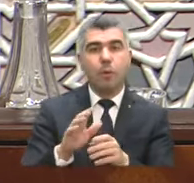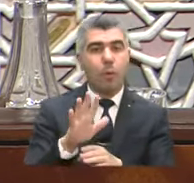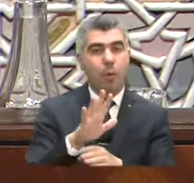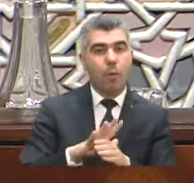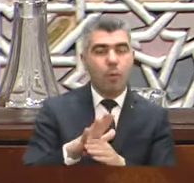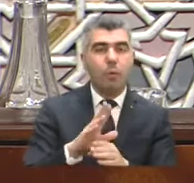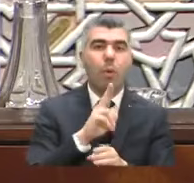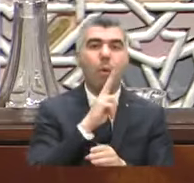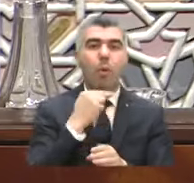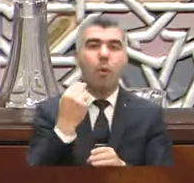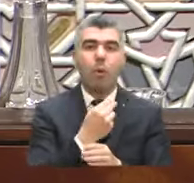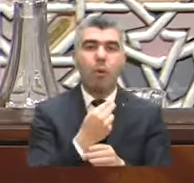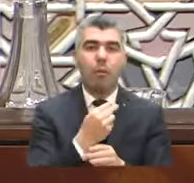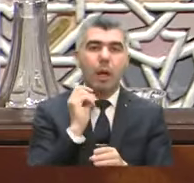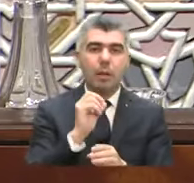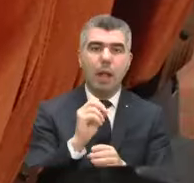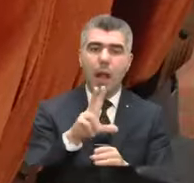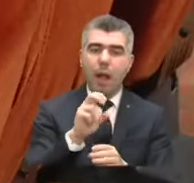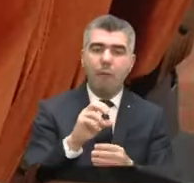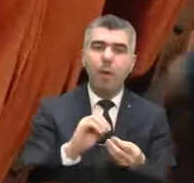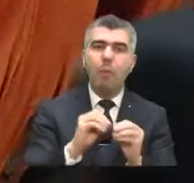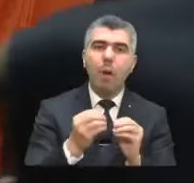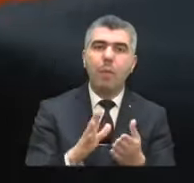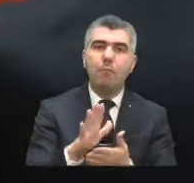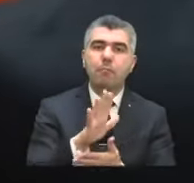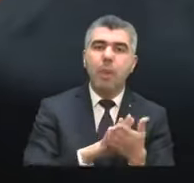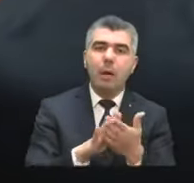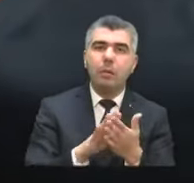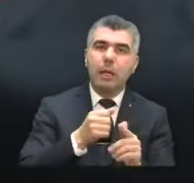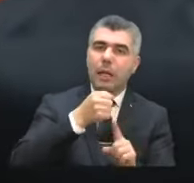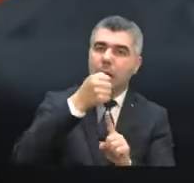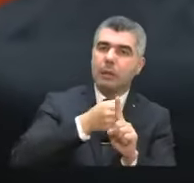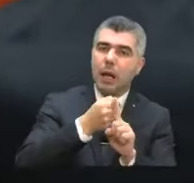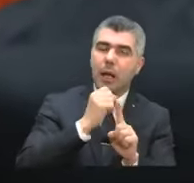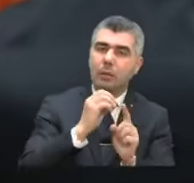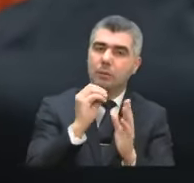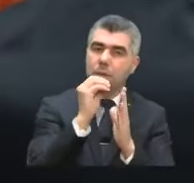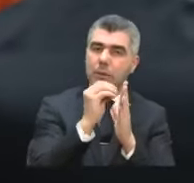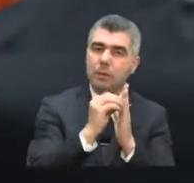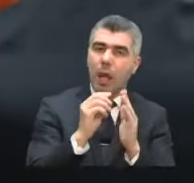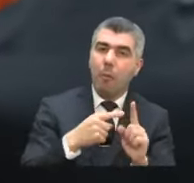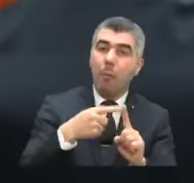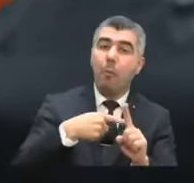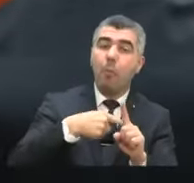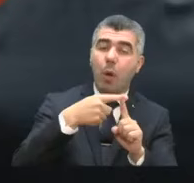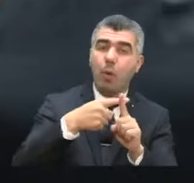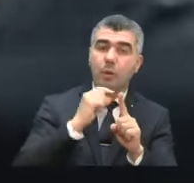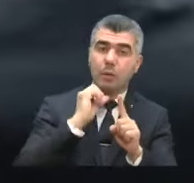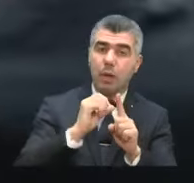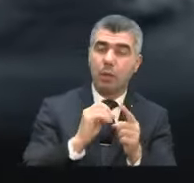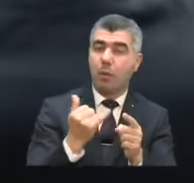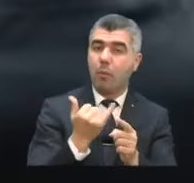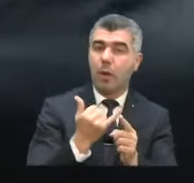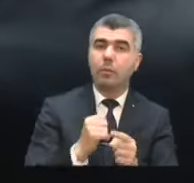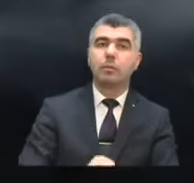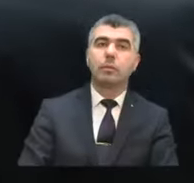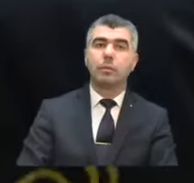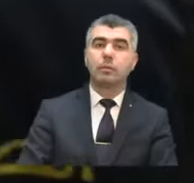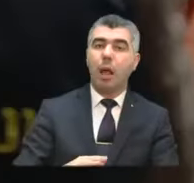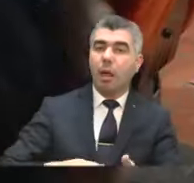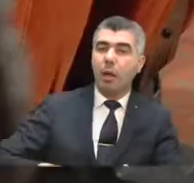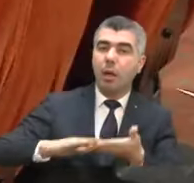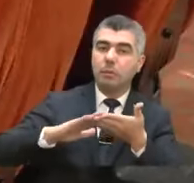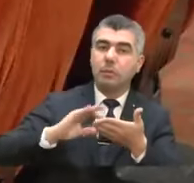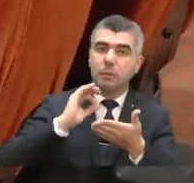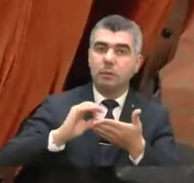تعمل على معالجة الإكراهات التي يعرفها من أجل إصلاحه والرفع من جاذبيته وتنافسيته والرقي بجودة